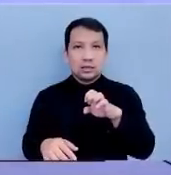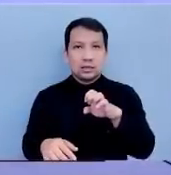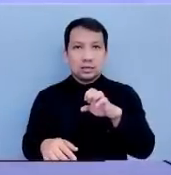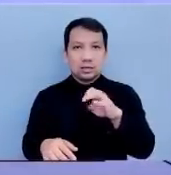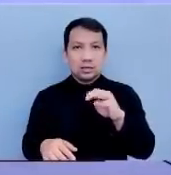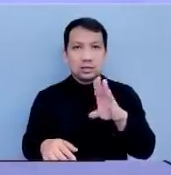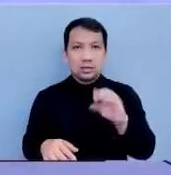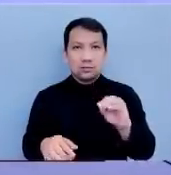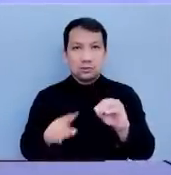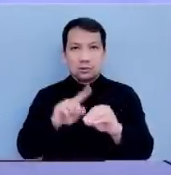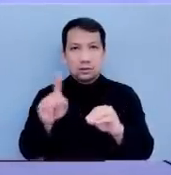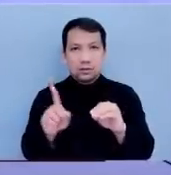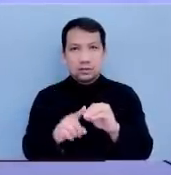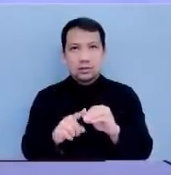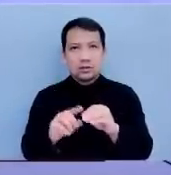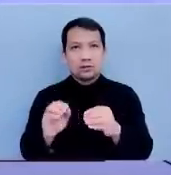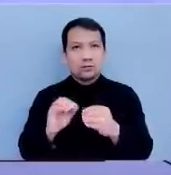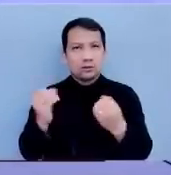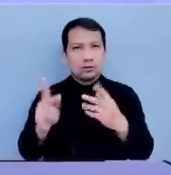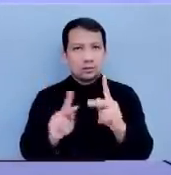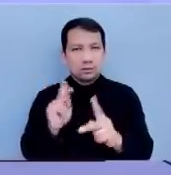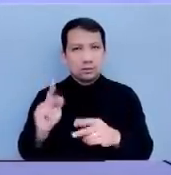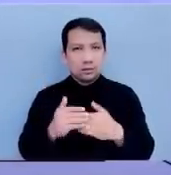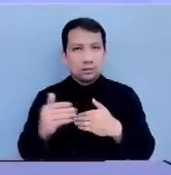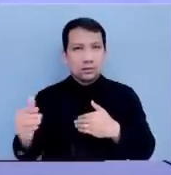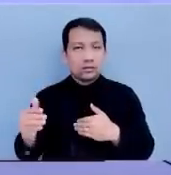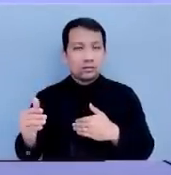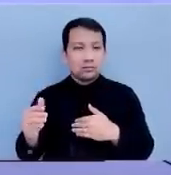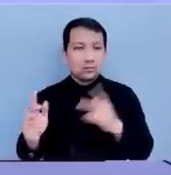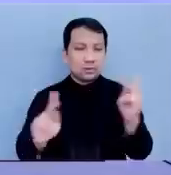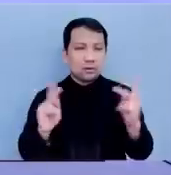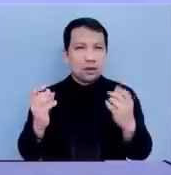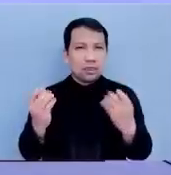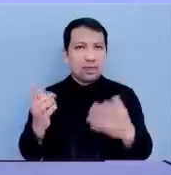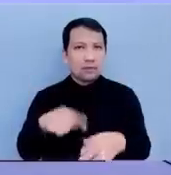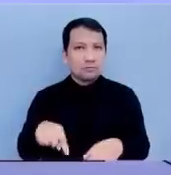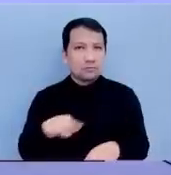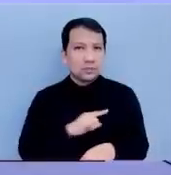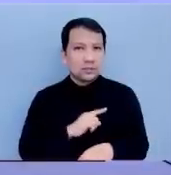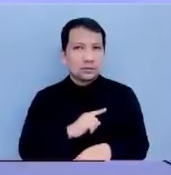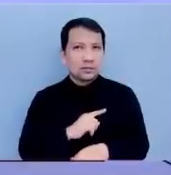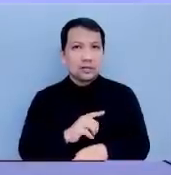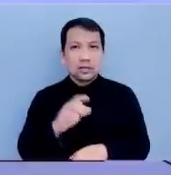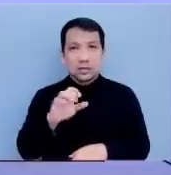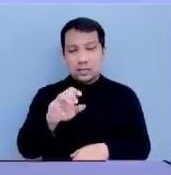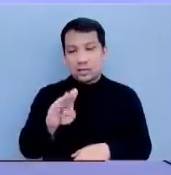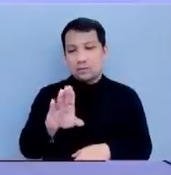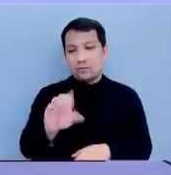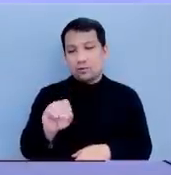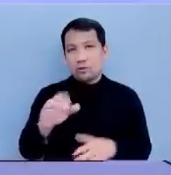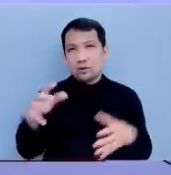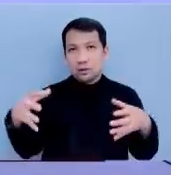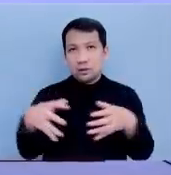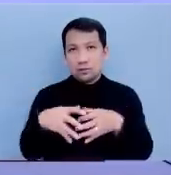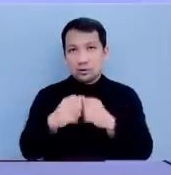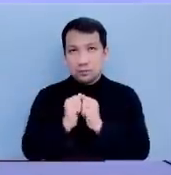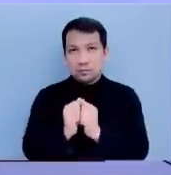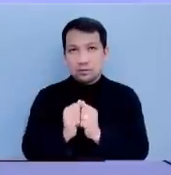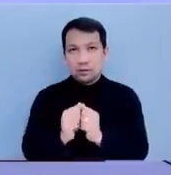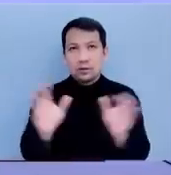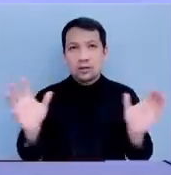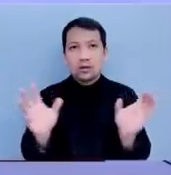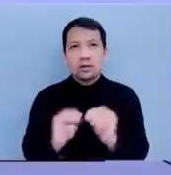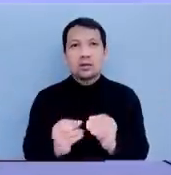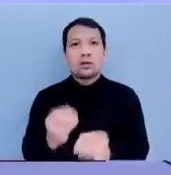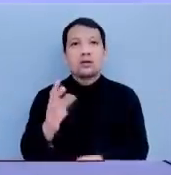sa sobrang dami po yung populasyon. Ito lamang mga EMBO, pag pinagsama-sama mo, meron na pong